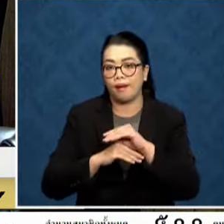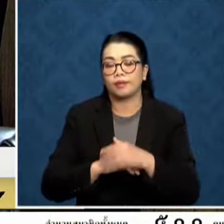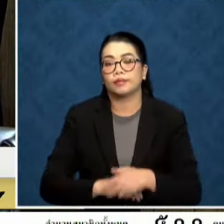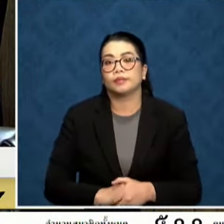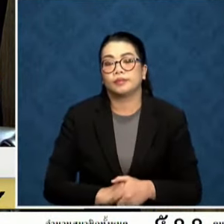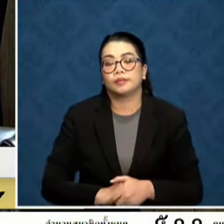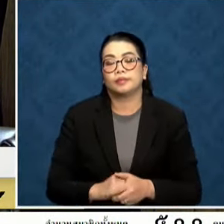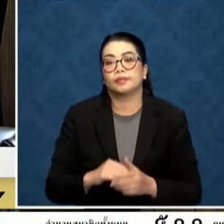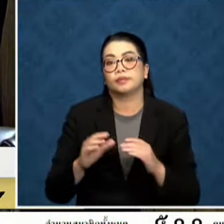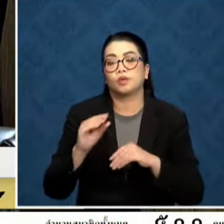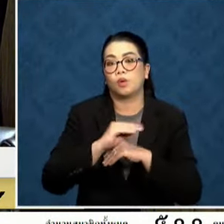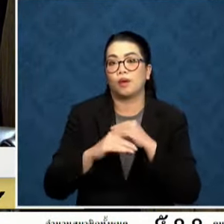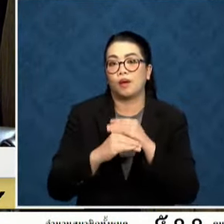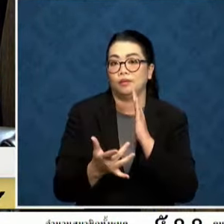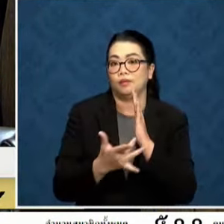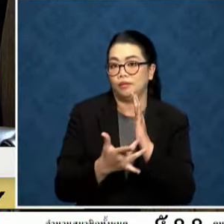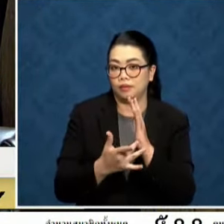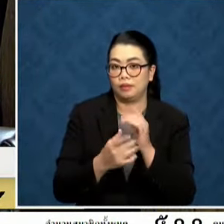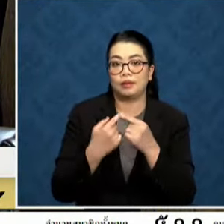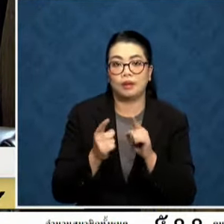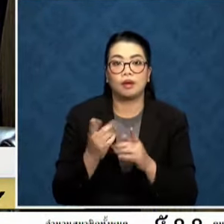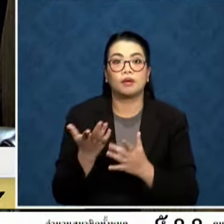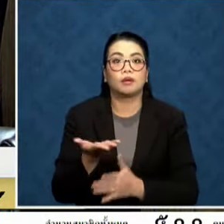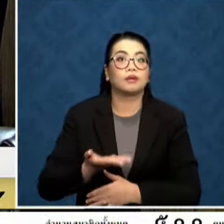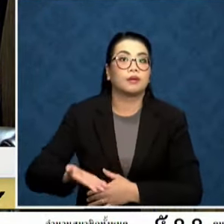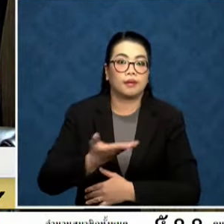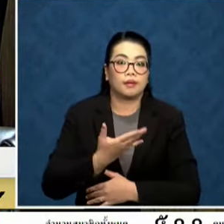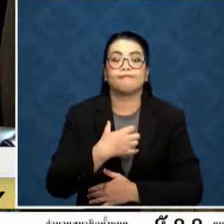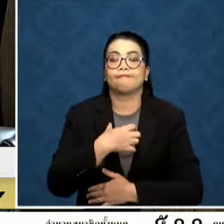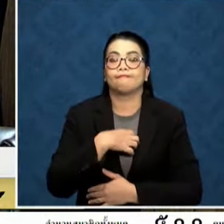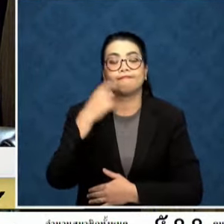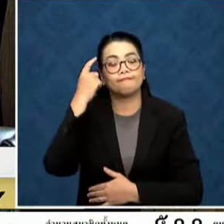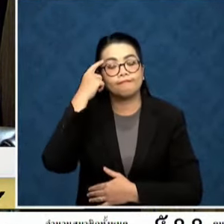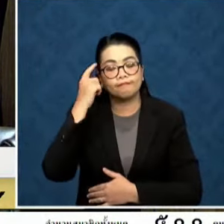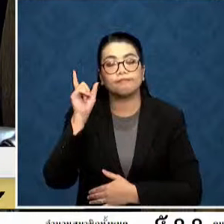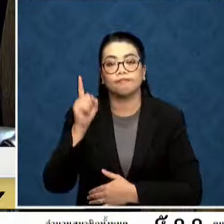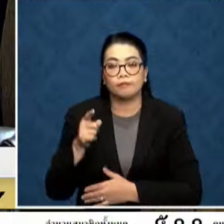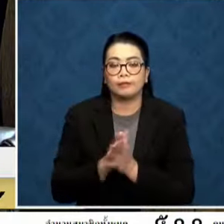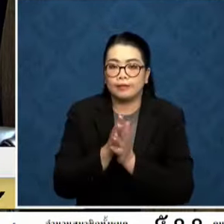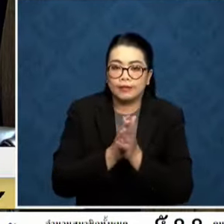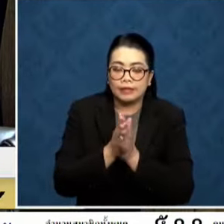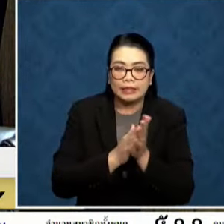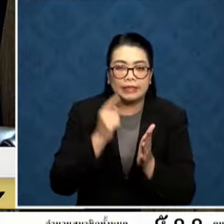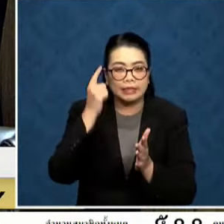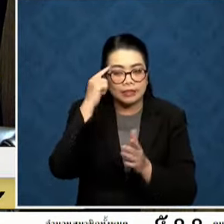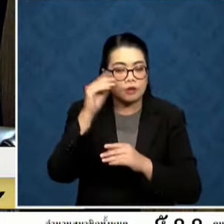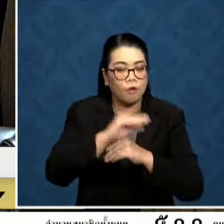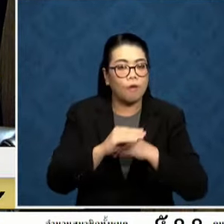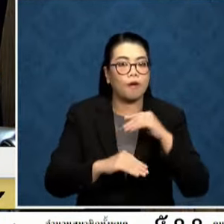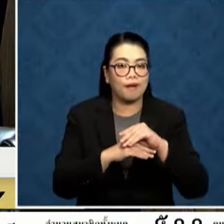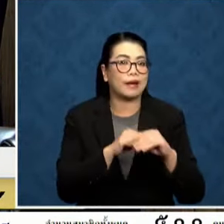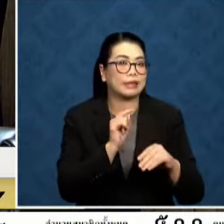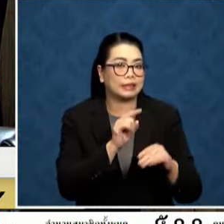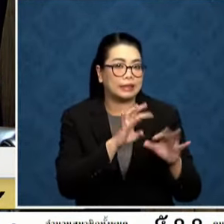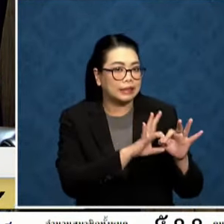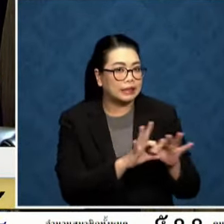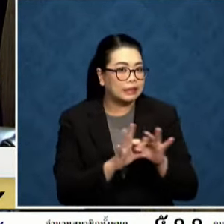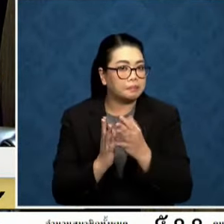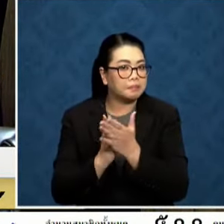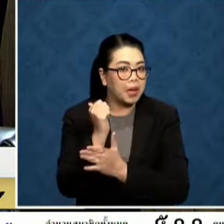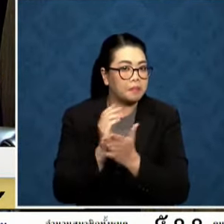Digitalwalletค่ะแต่ว่าเราก็ยังต้องเอ่อยังคงต้องต้องลุ้นกันต่อไปว่าโครงการนี้จะประสบความ